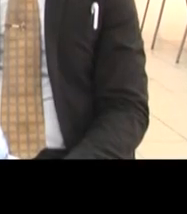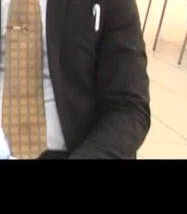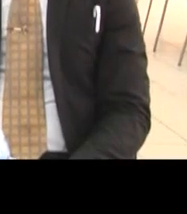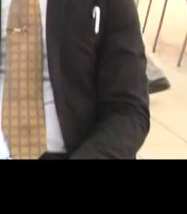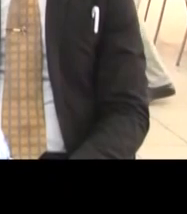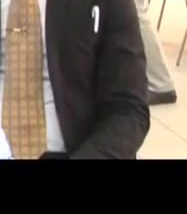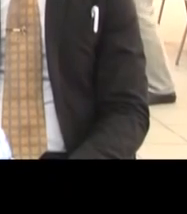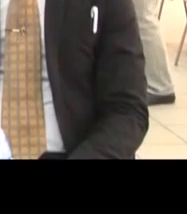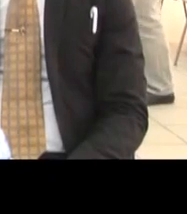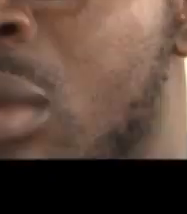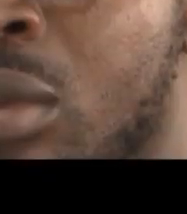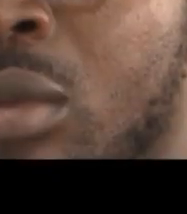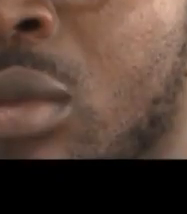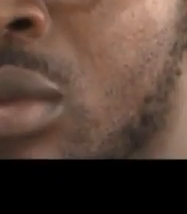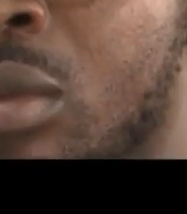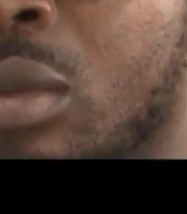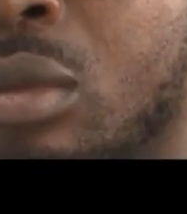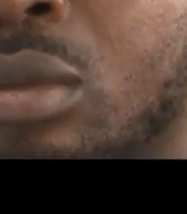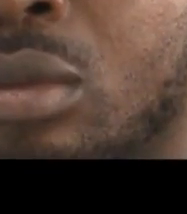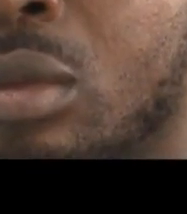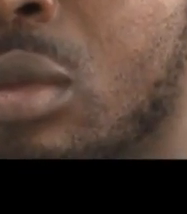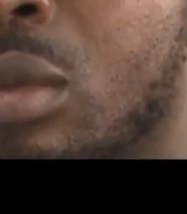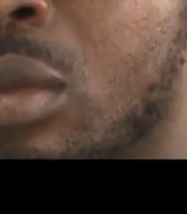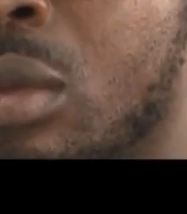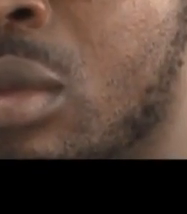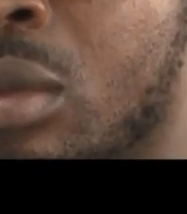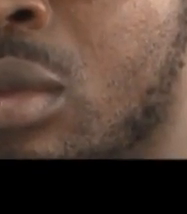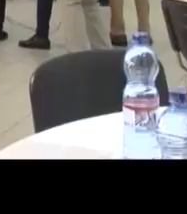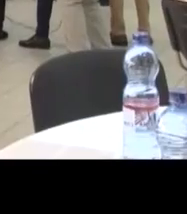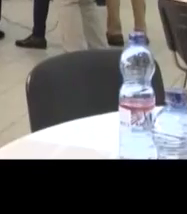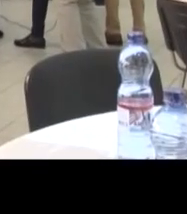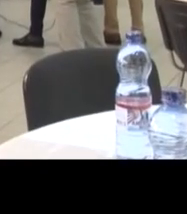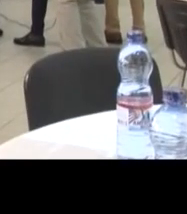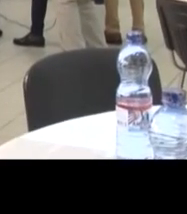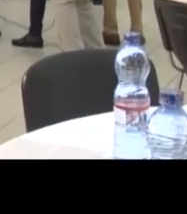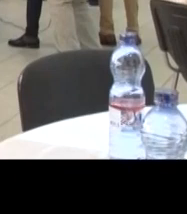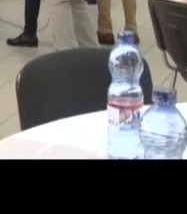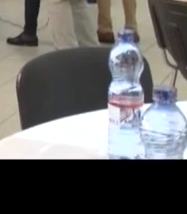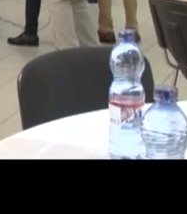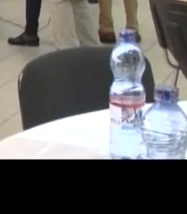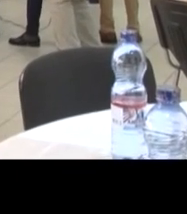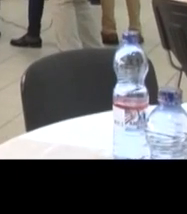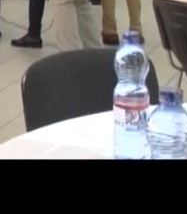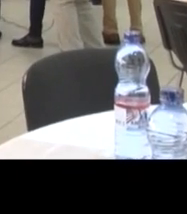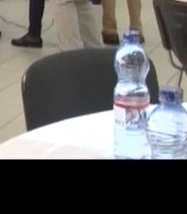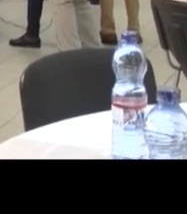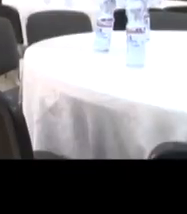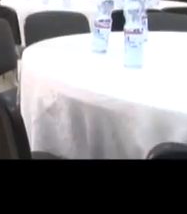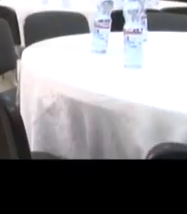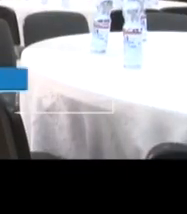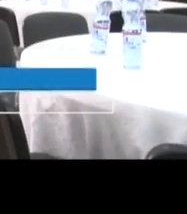lot de participants figure aussi Aubin Abedi. Ces journalistes pigistes attendent avec intérêt la communication du